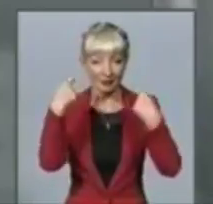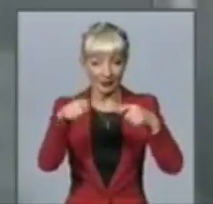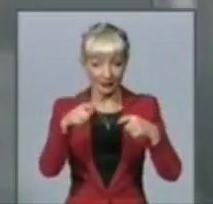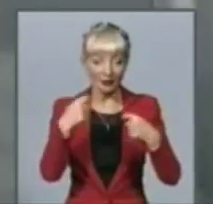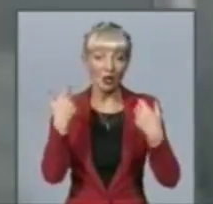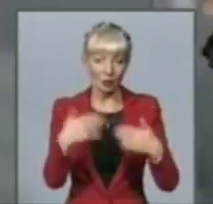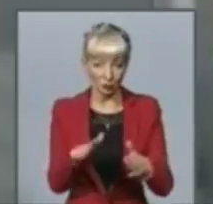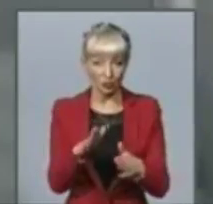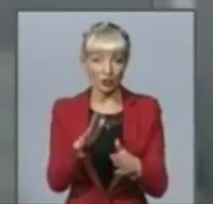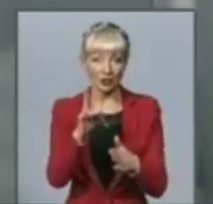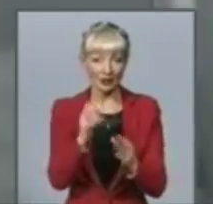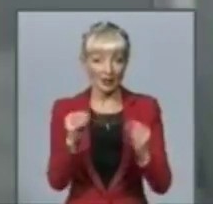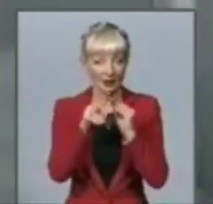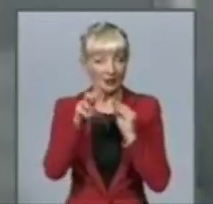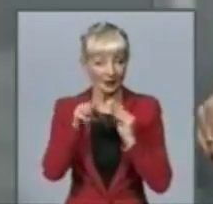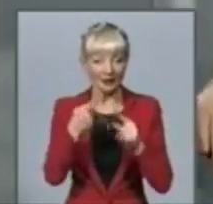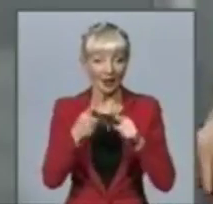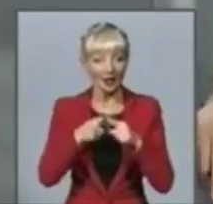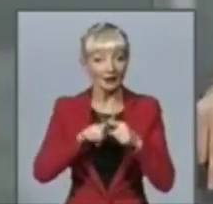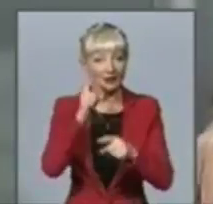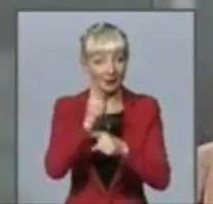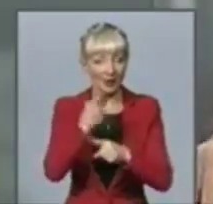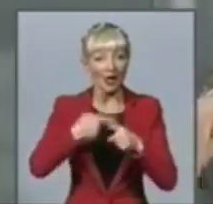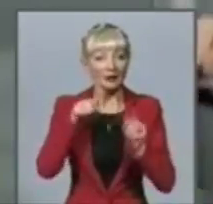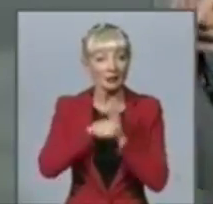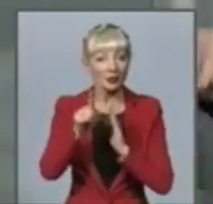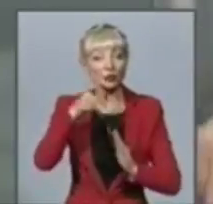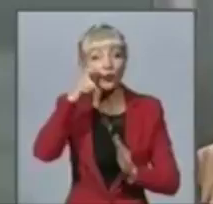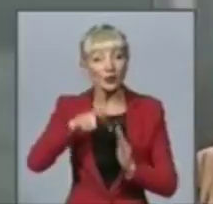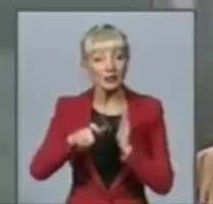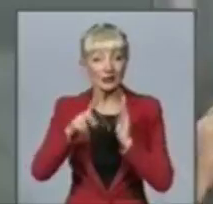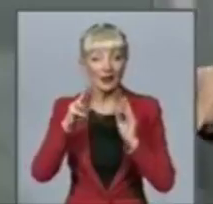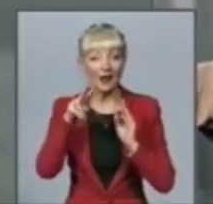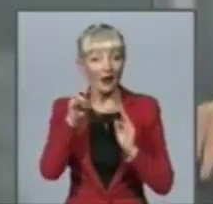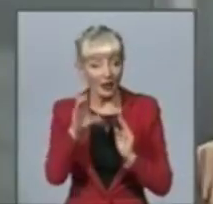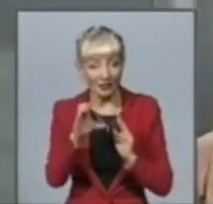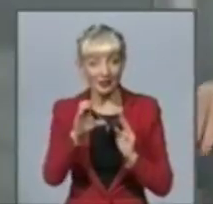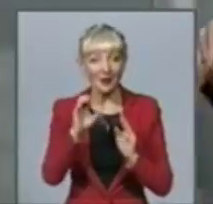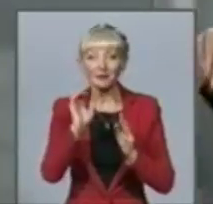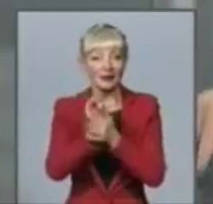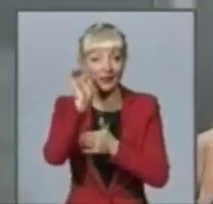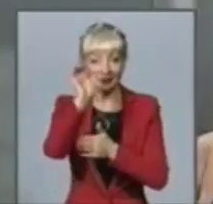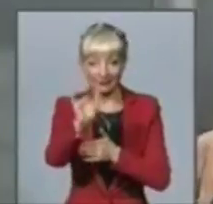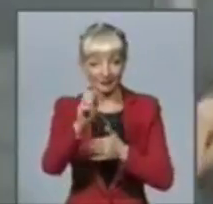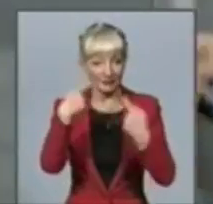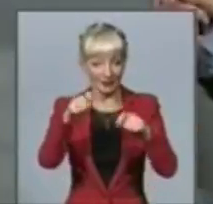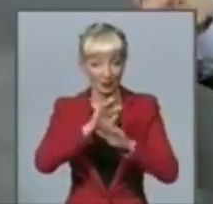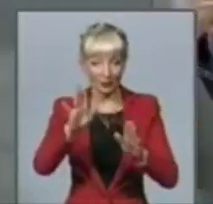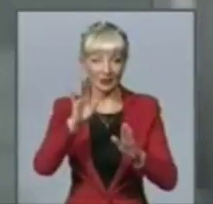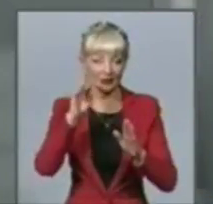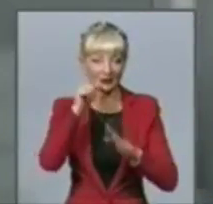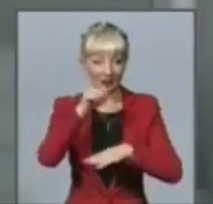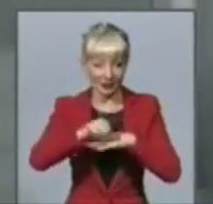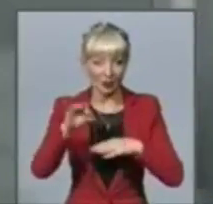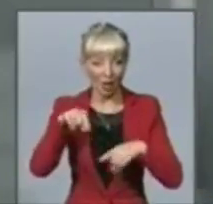діє наповну, на 10 років цей мораторій. Це означає, що український ліс-кругляк не виїжджає за кордон, переробляється тут. Це